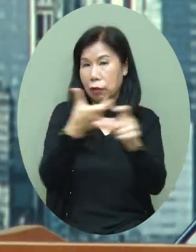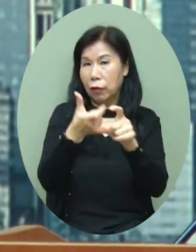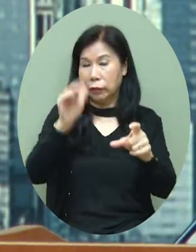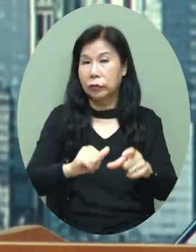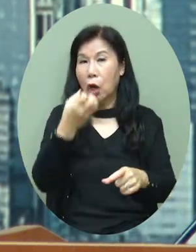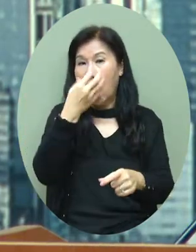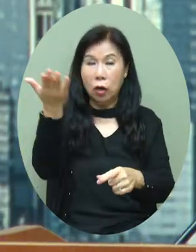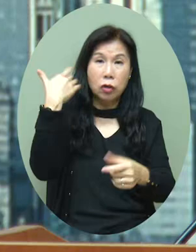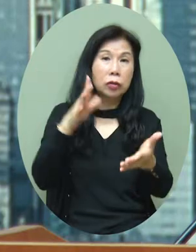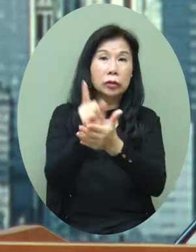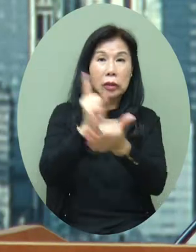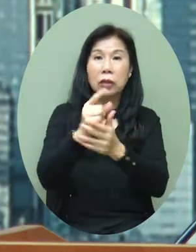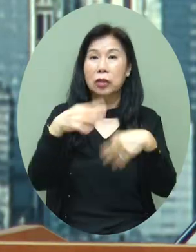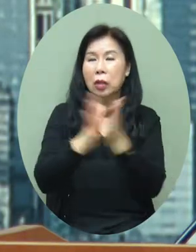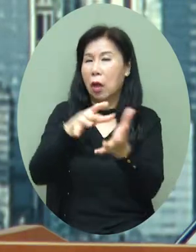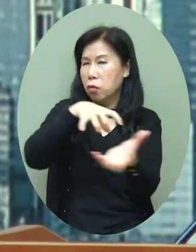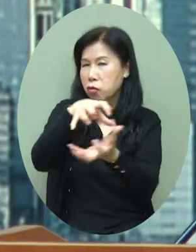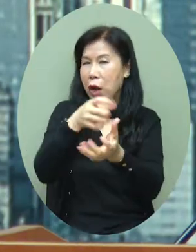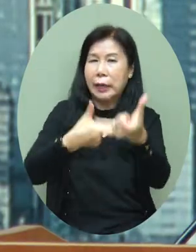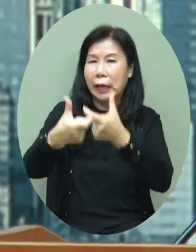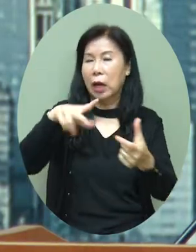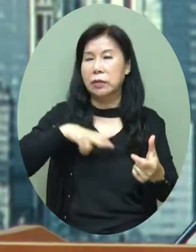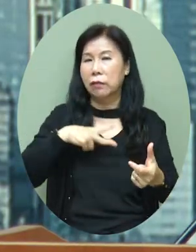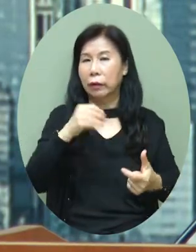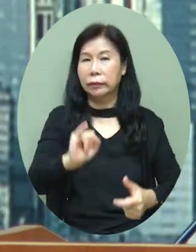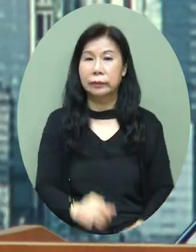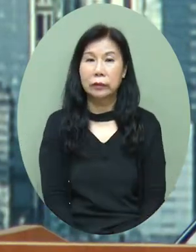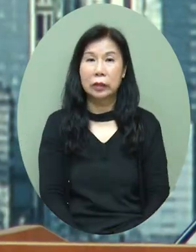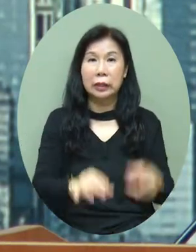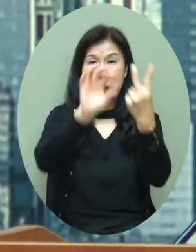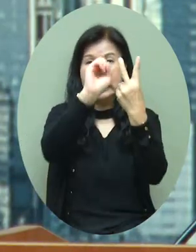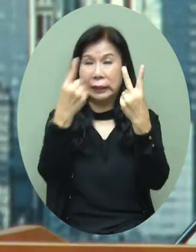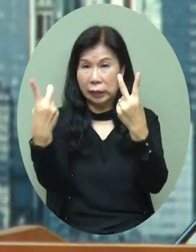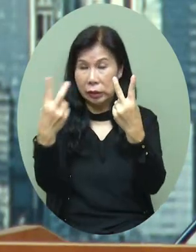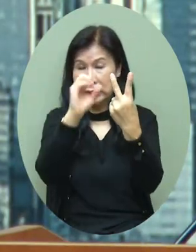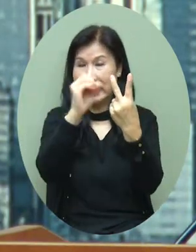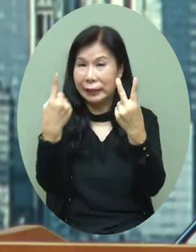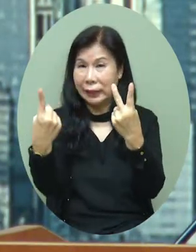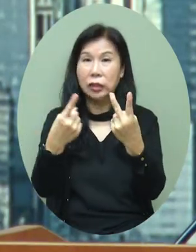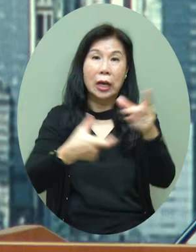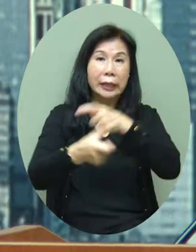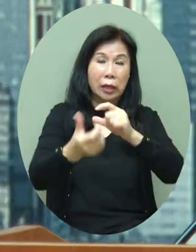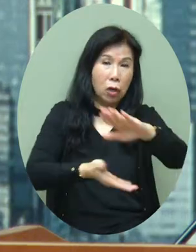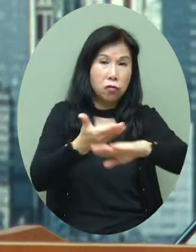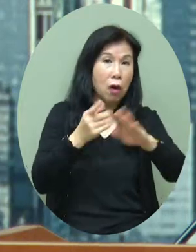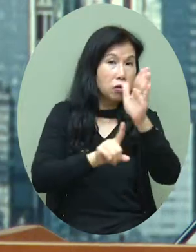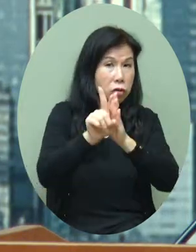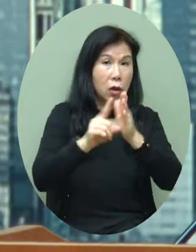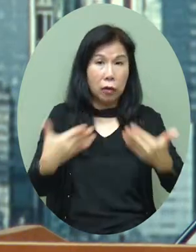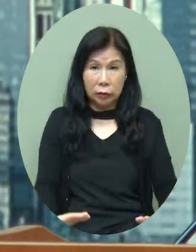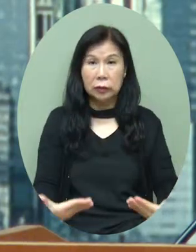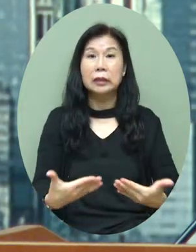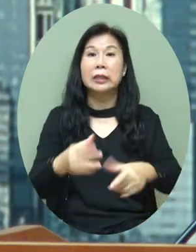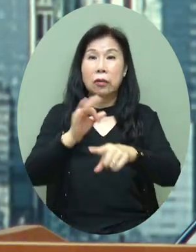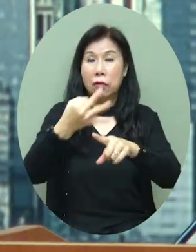香港過去1年係面對複雜嘅經濟環境。2021年香港嘅經濟復甦，但係今年第